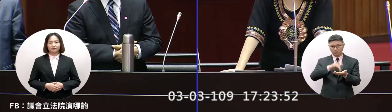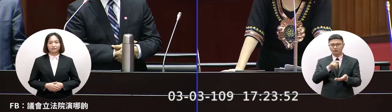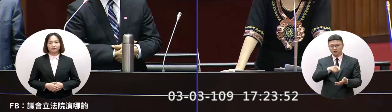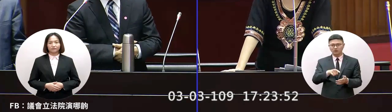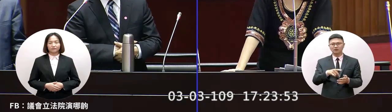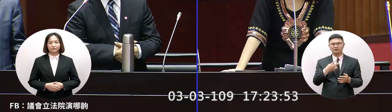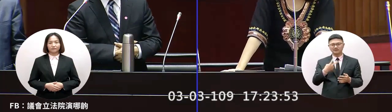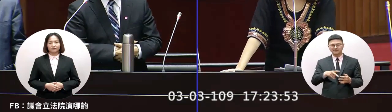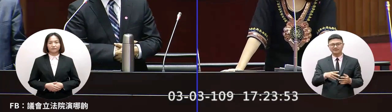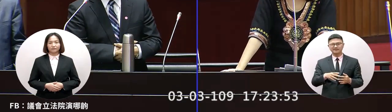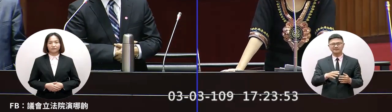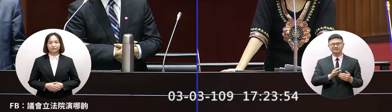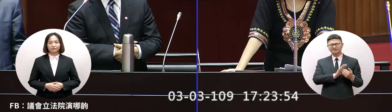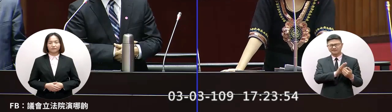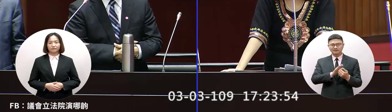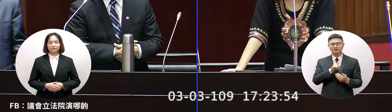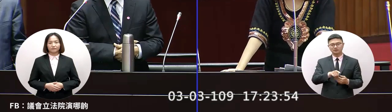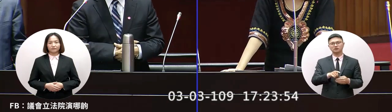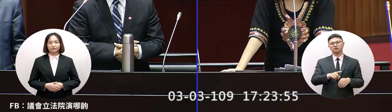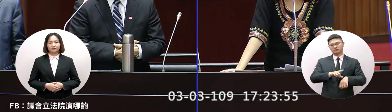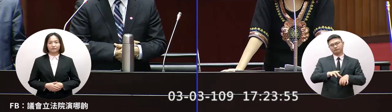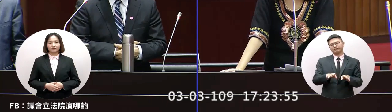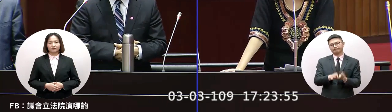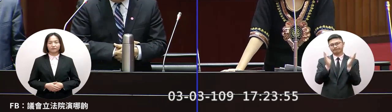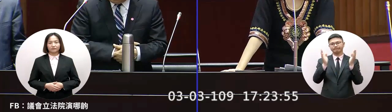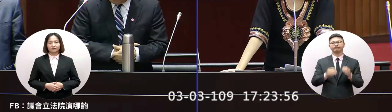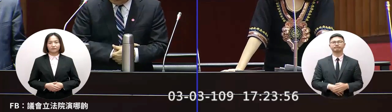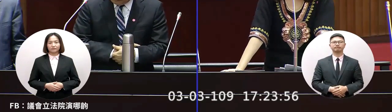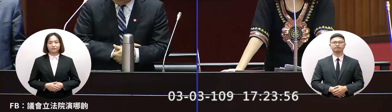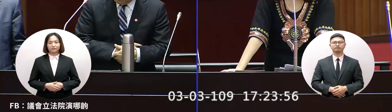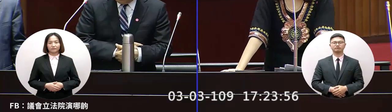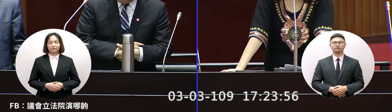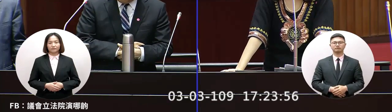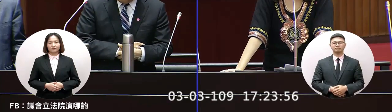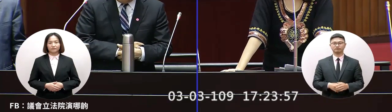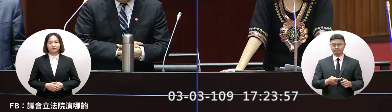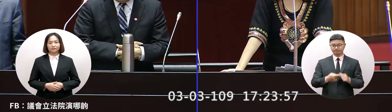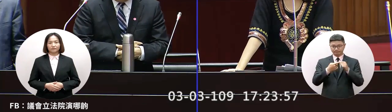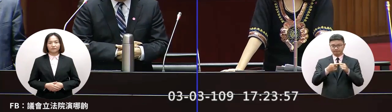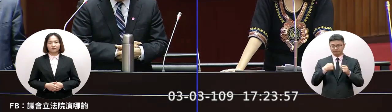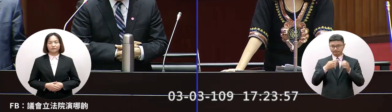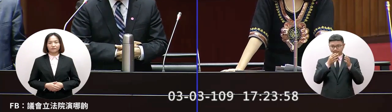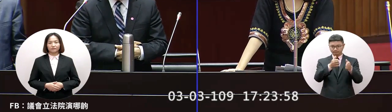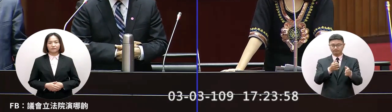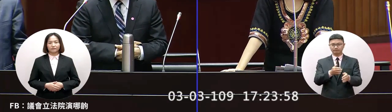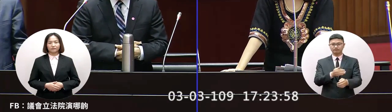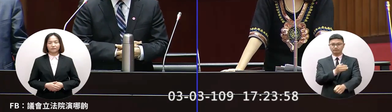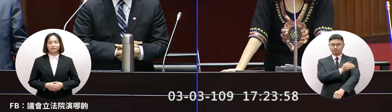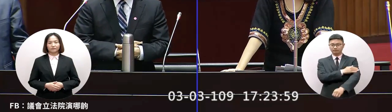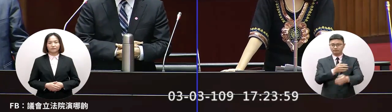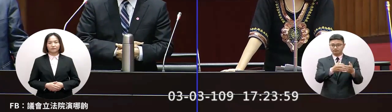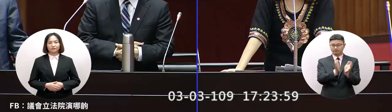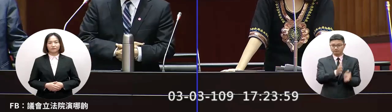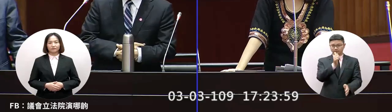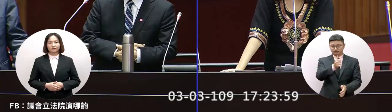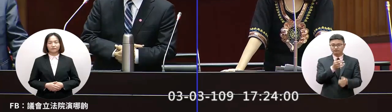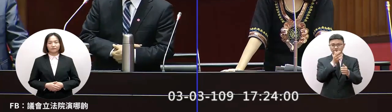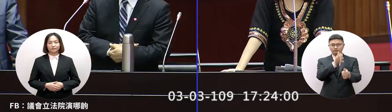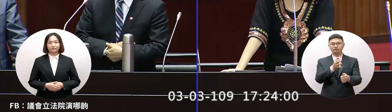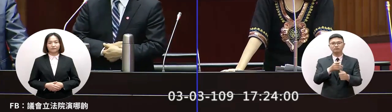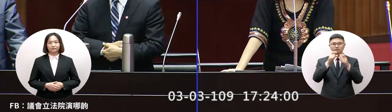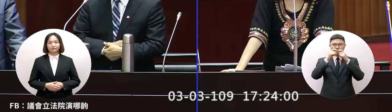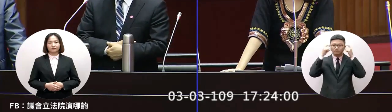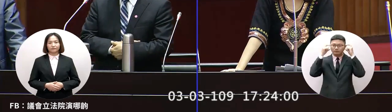时期已经开始了啊。那么当然第一点呢，还是要先请教时钟部长有关于口罩的问题啦